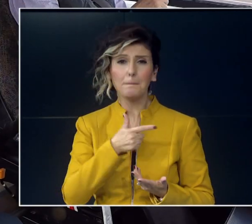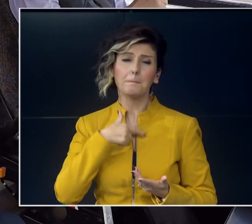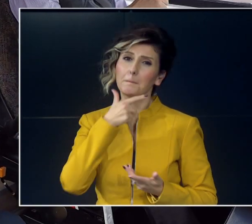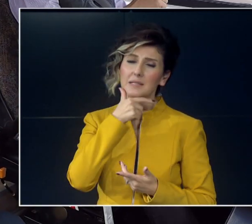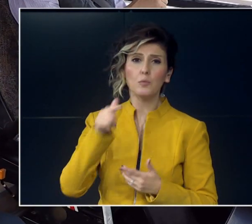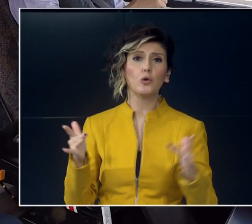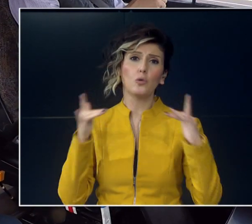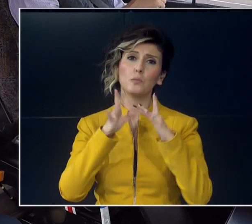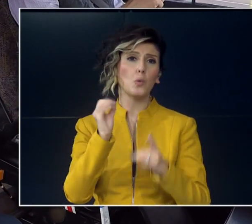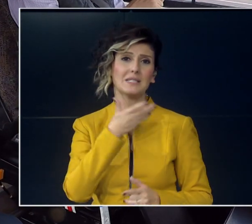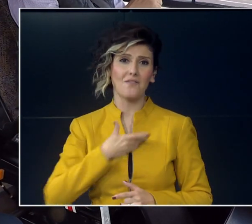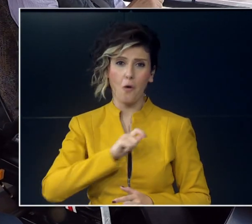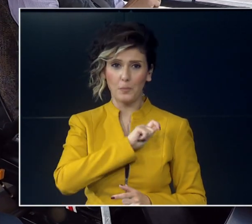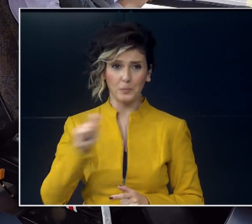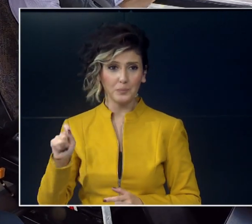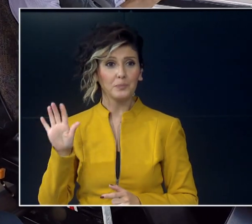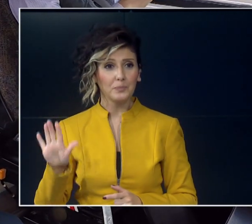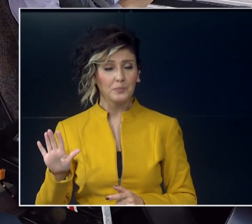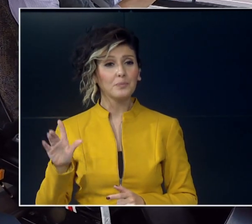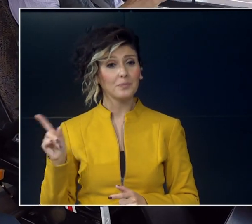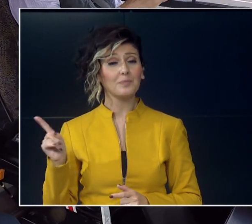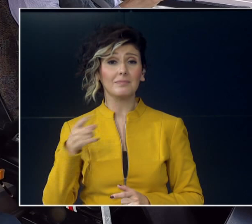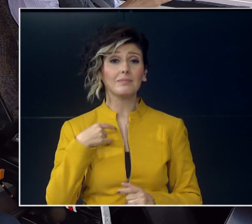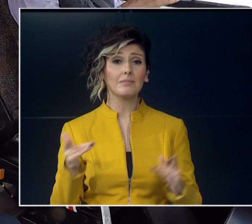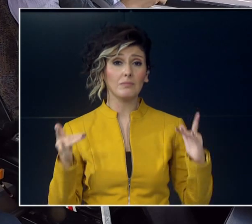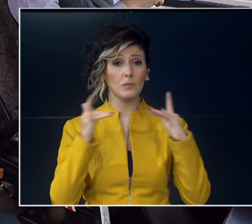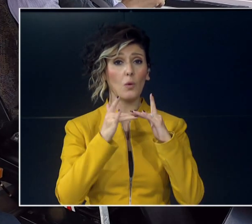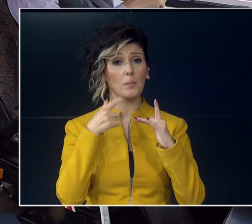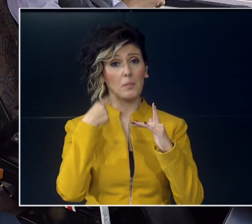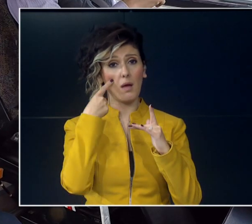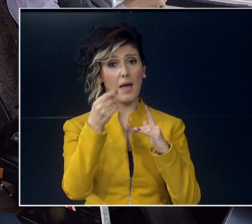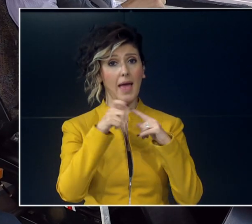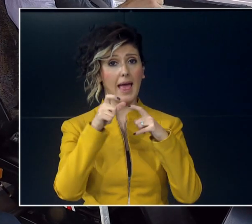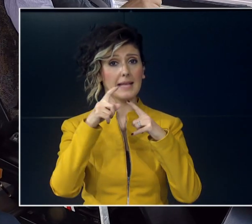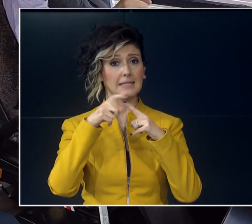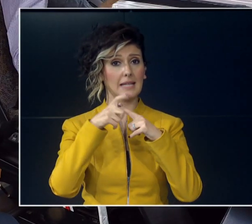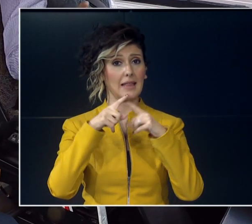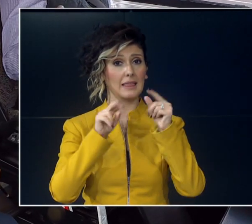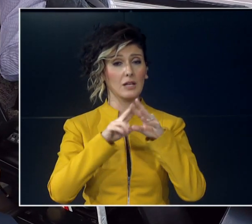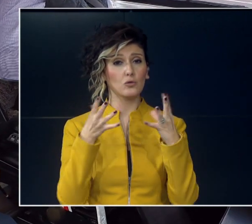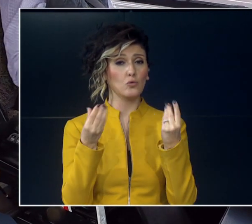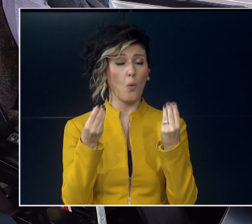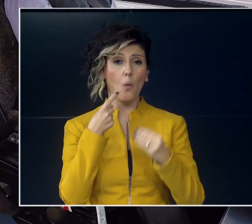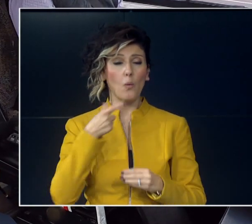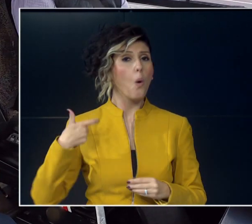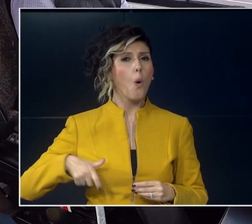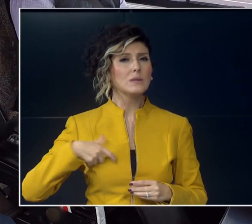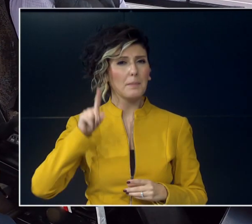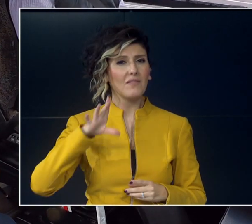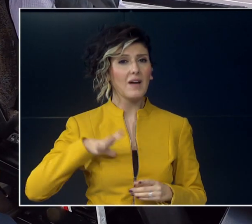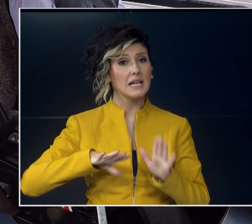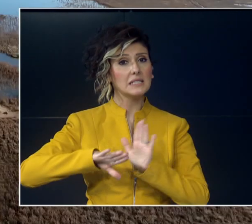köprü çok seviyorum. Bu görüntü olarak. Bu çok estetik bir köprü. Bir özelliği şu sağ